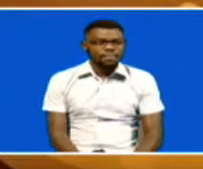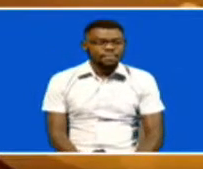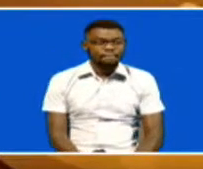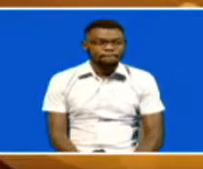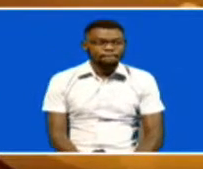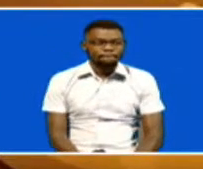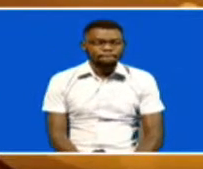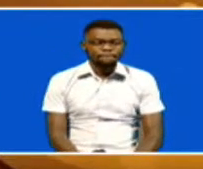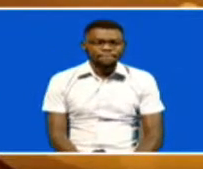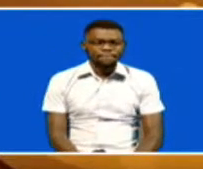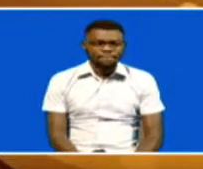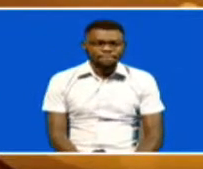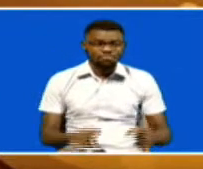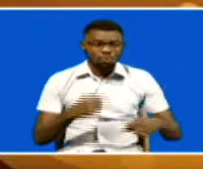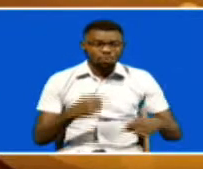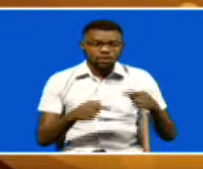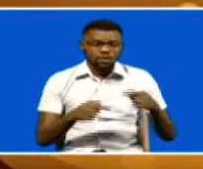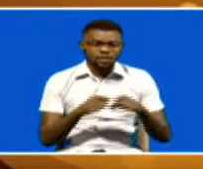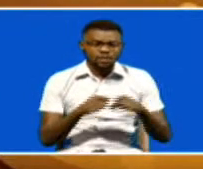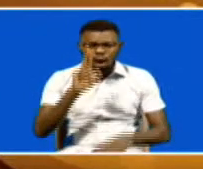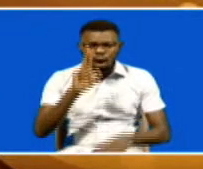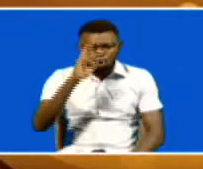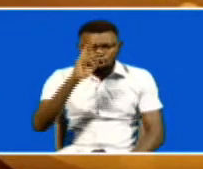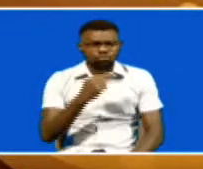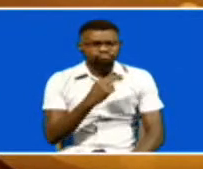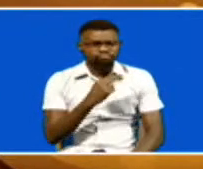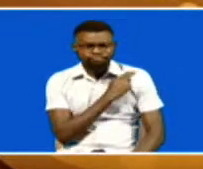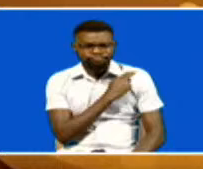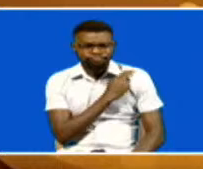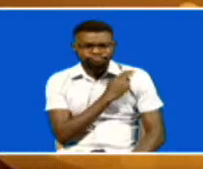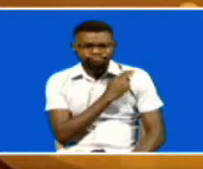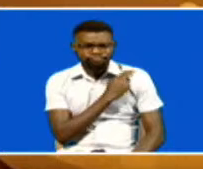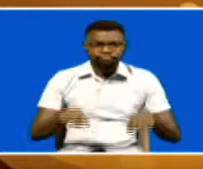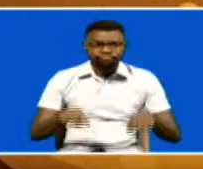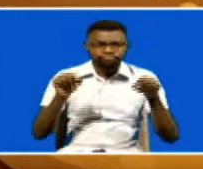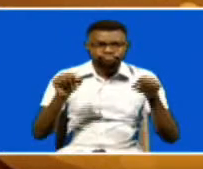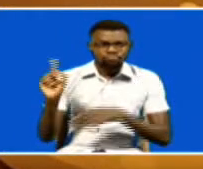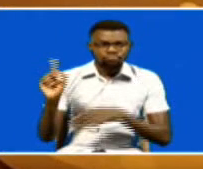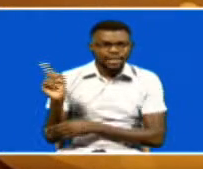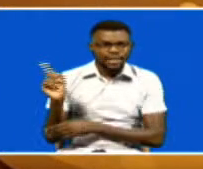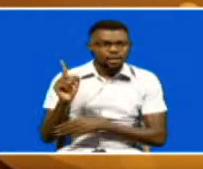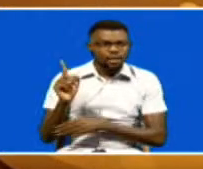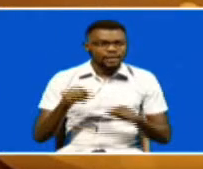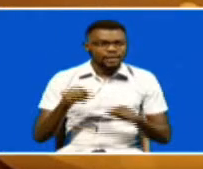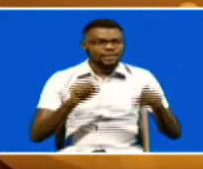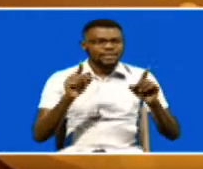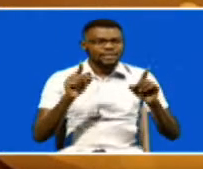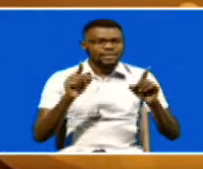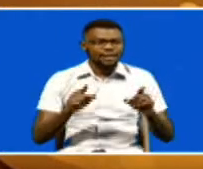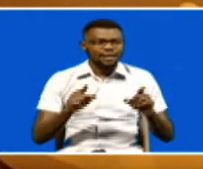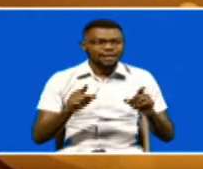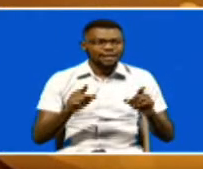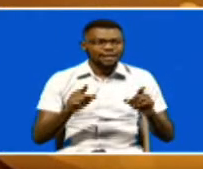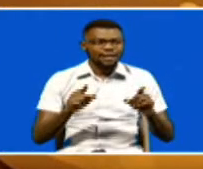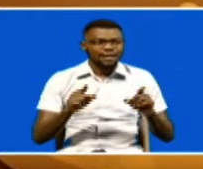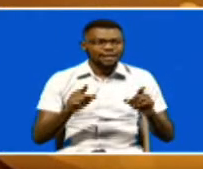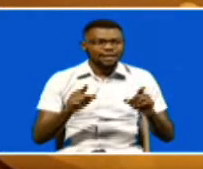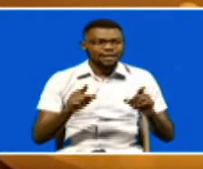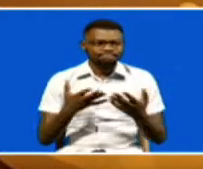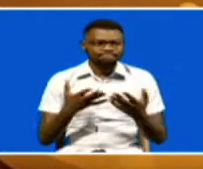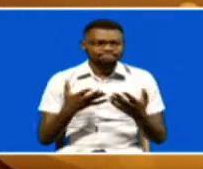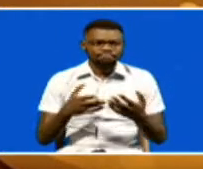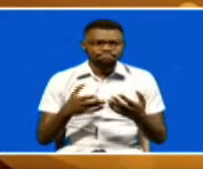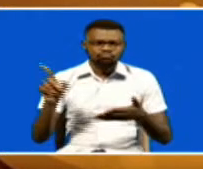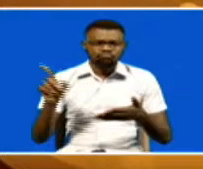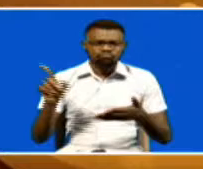Huku hayo ya kijiri, kamanda wa polisi wa kaunti ya Nairobi, Adamson Bungei, ameyaharamisha maandamano ya Azimio la